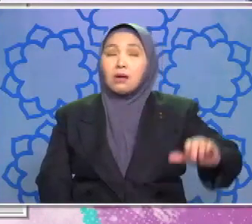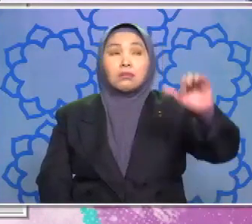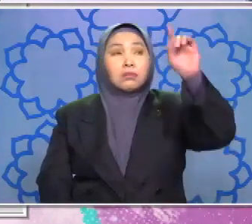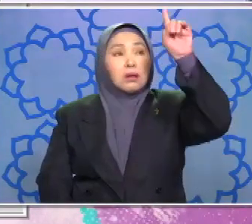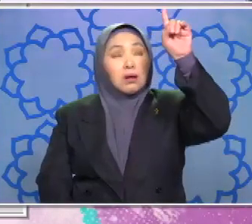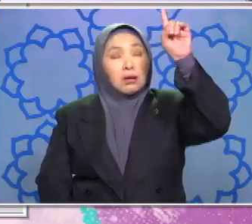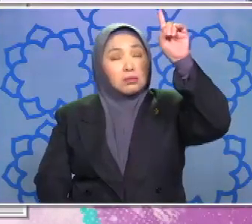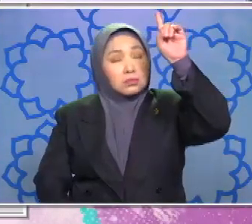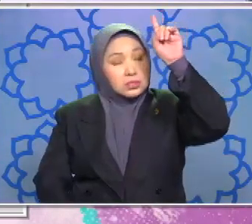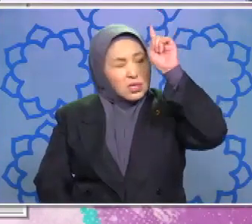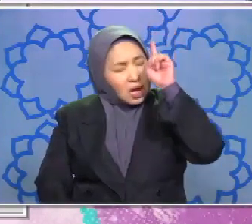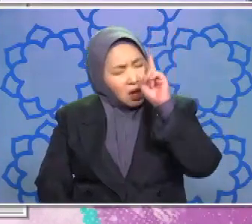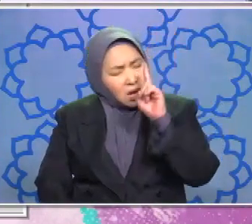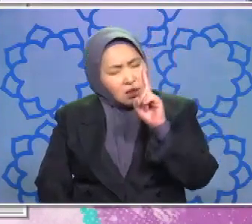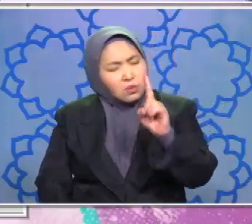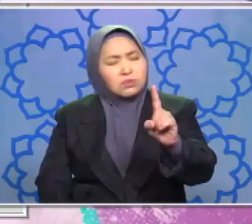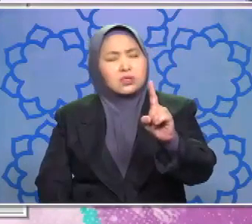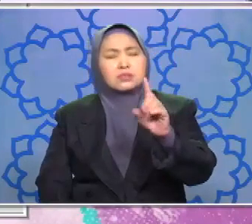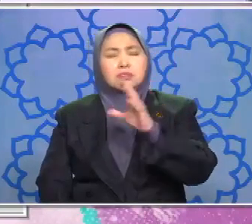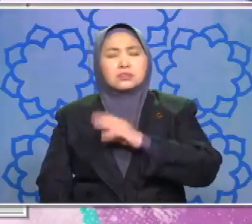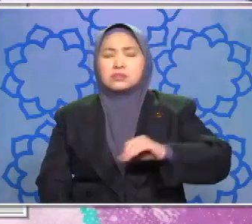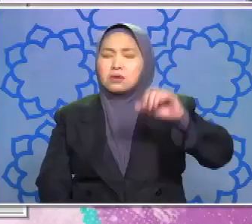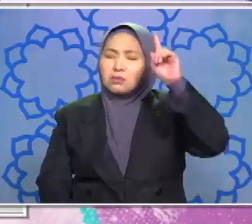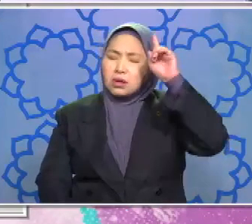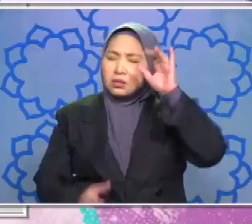فإياي فارهبون.